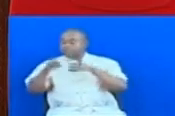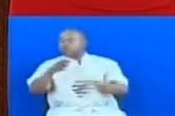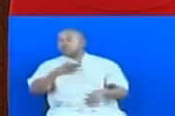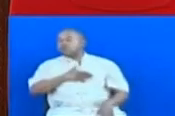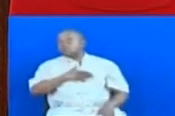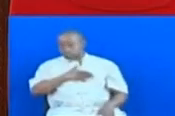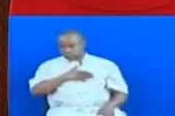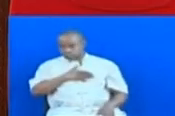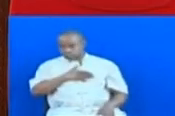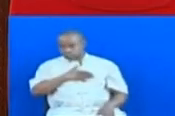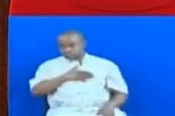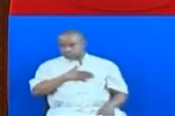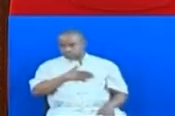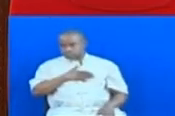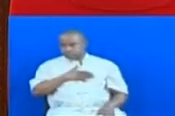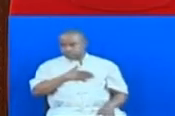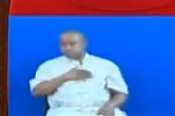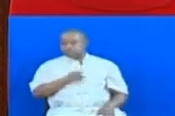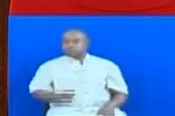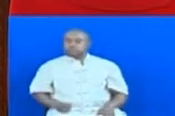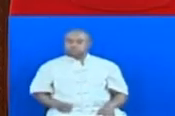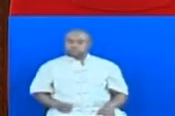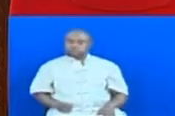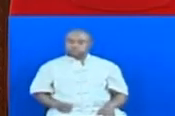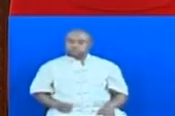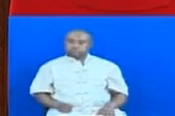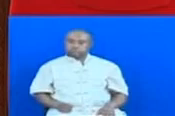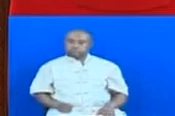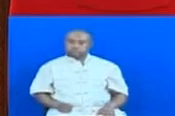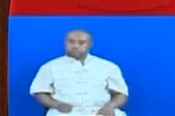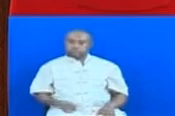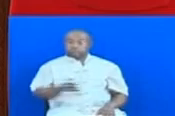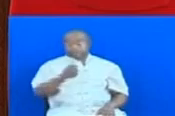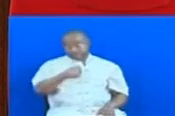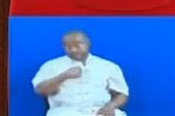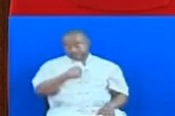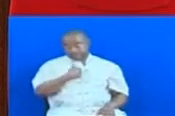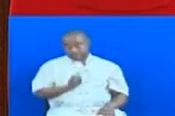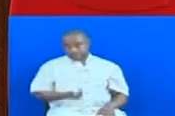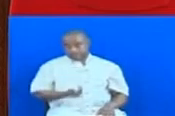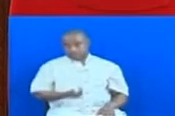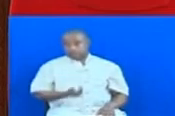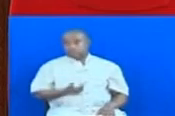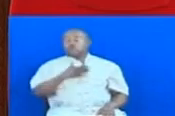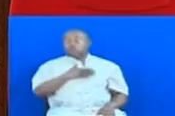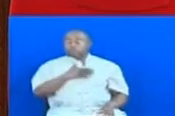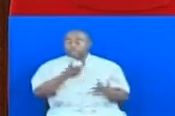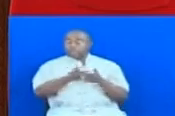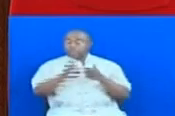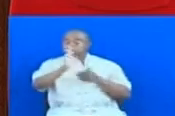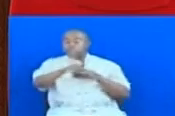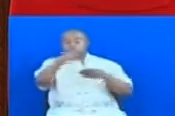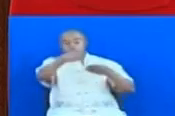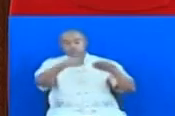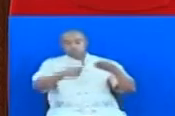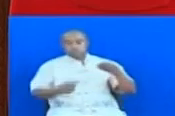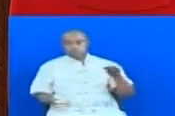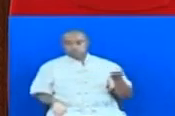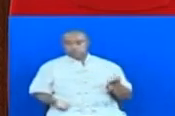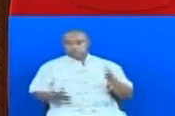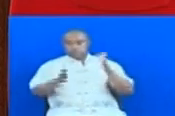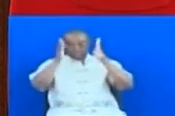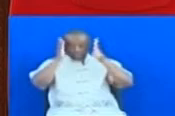iliweka mbele ya bunge lako. Naomba kutambua kwa majina yao kama ifuatavyo: